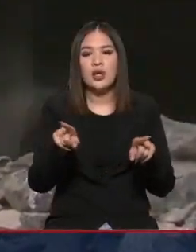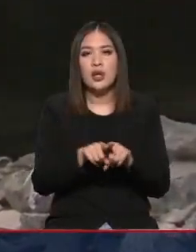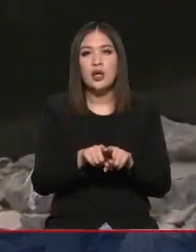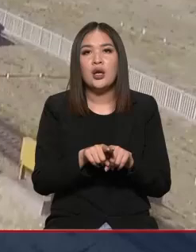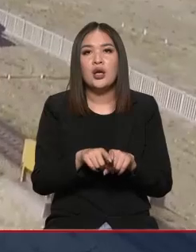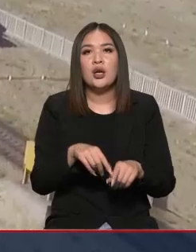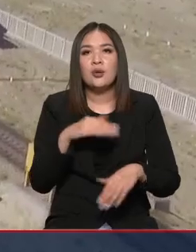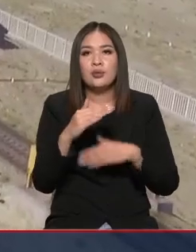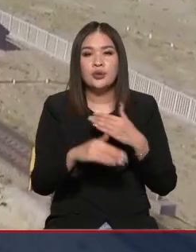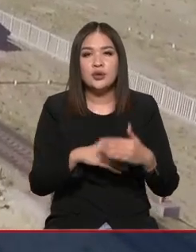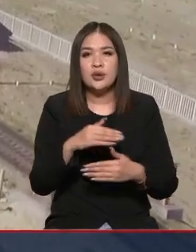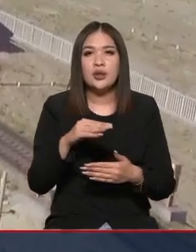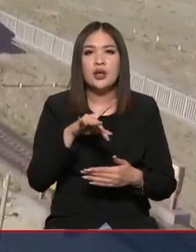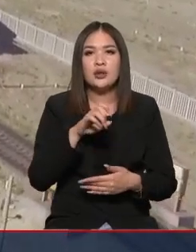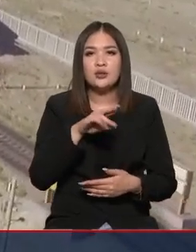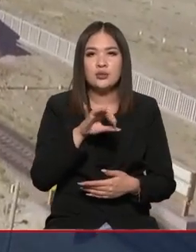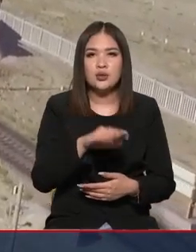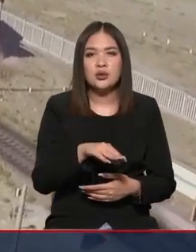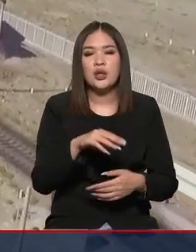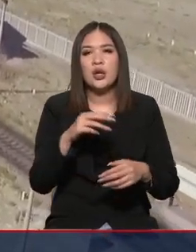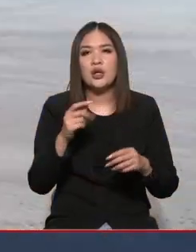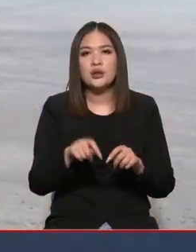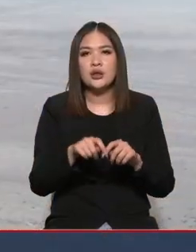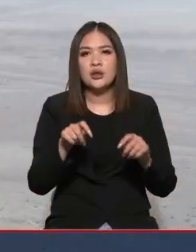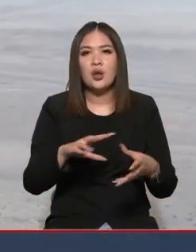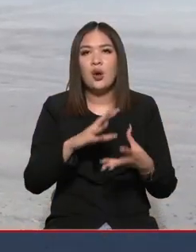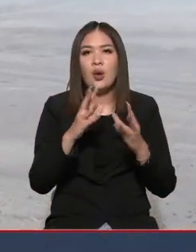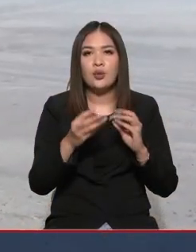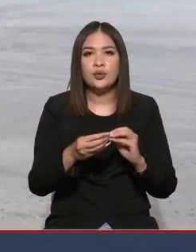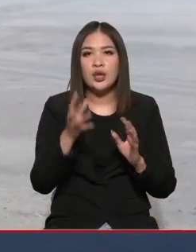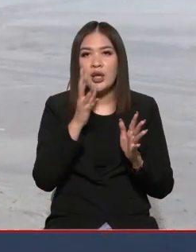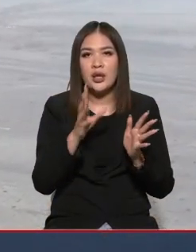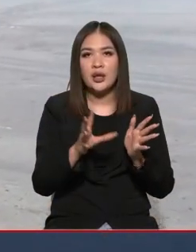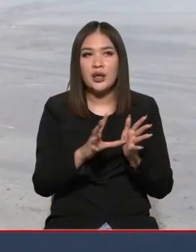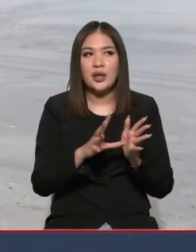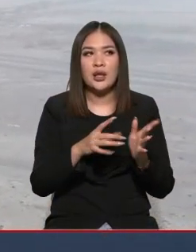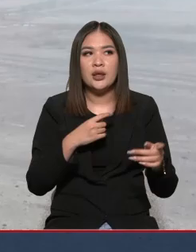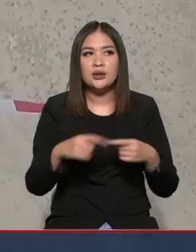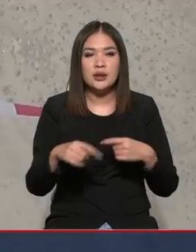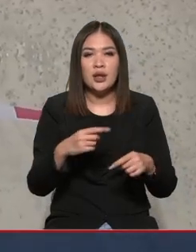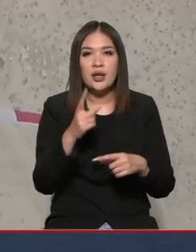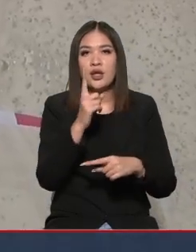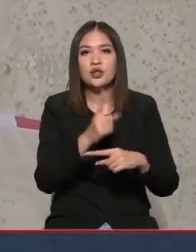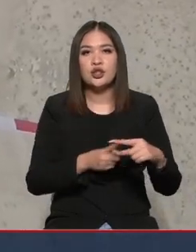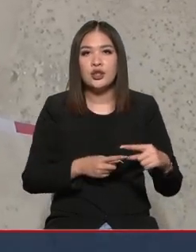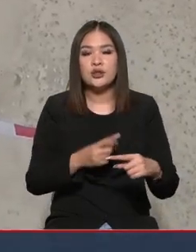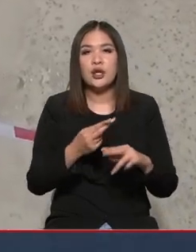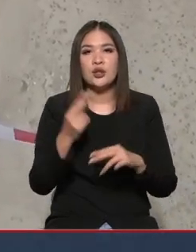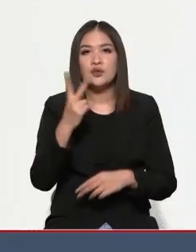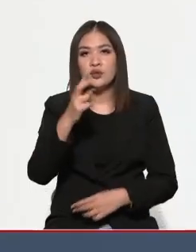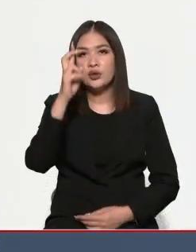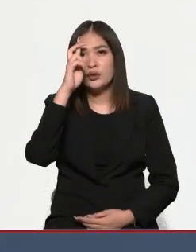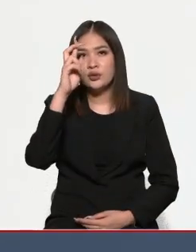перспективными направления транспортных коммуникаций и создание общего энергетического рынка. И это лишь часть точек соприкосновения двух